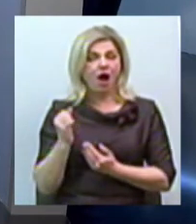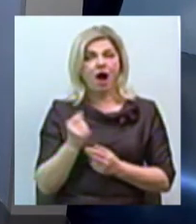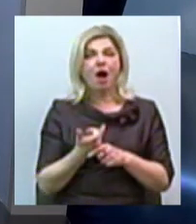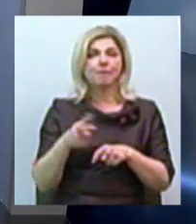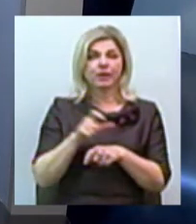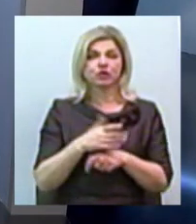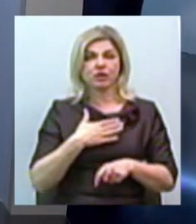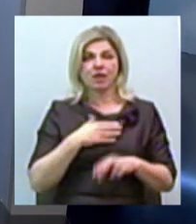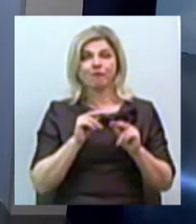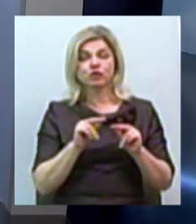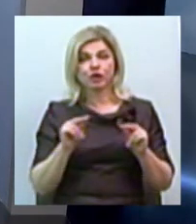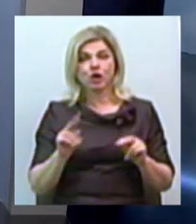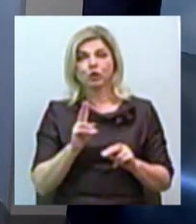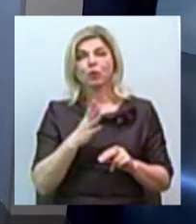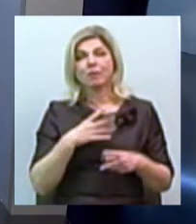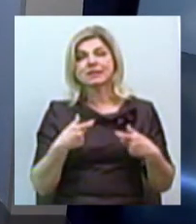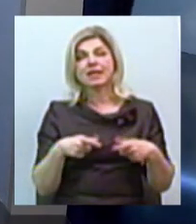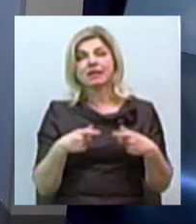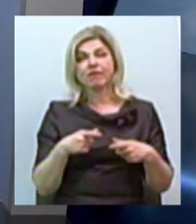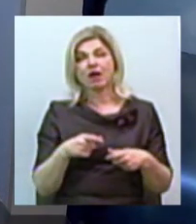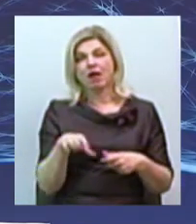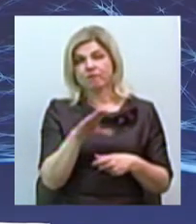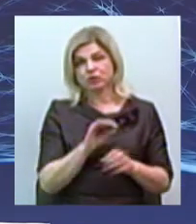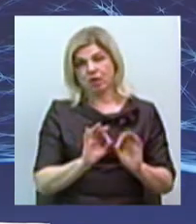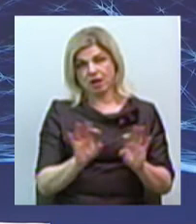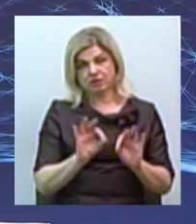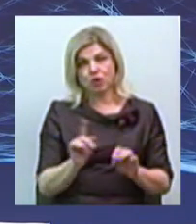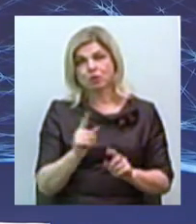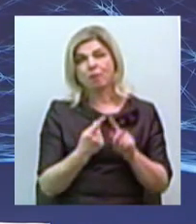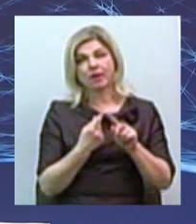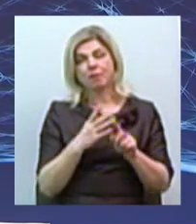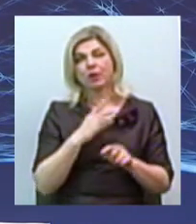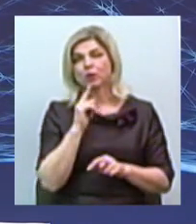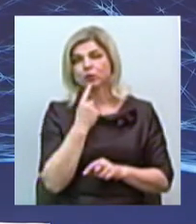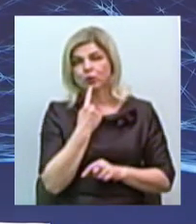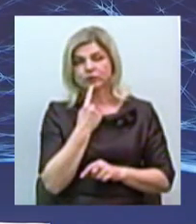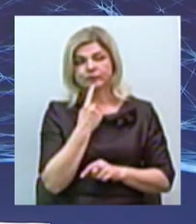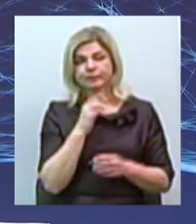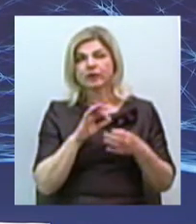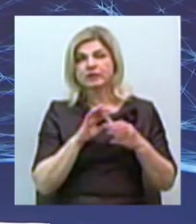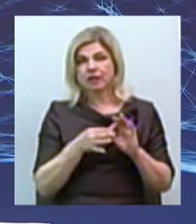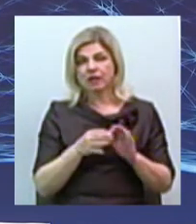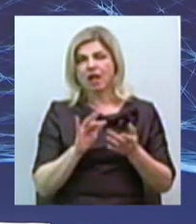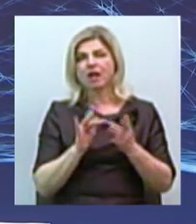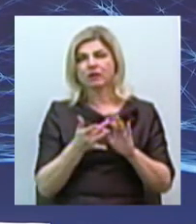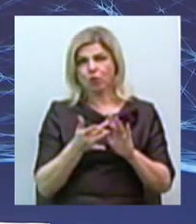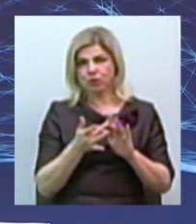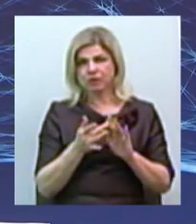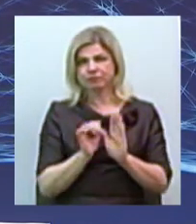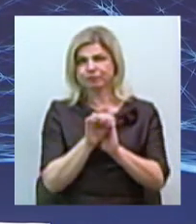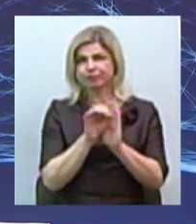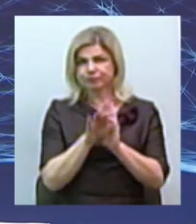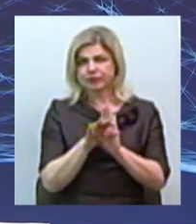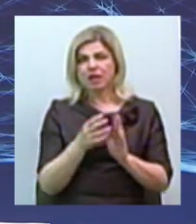які проходили сертифікацію, вони прокоментували наступне, що, по-перше, були труднощі і складнощі з цим електронним портфоліо,